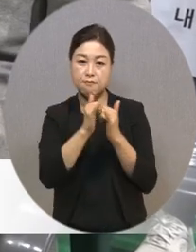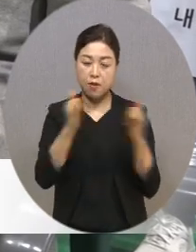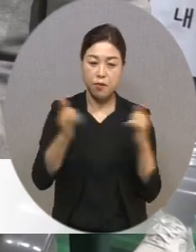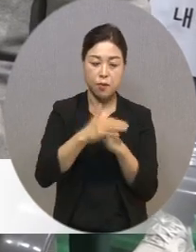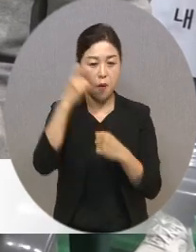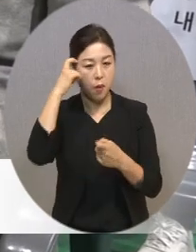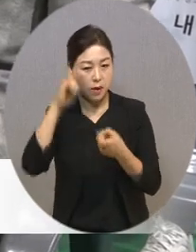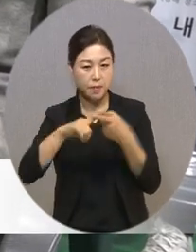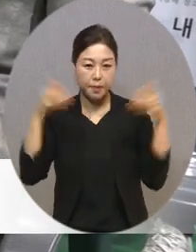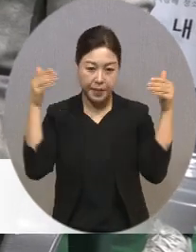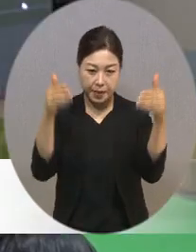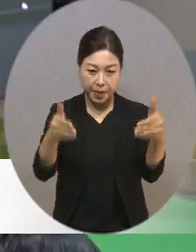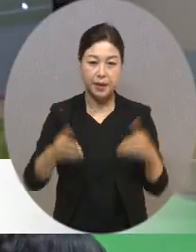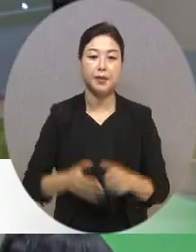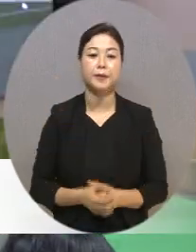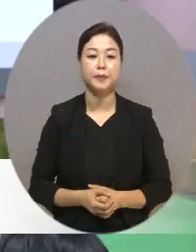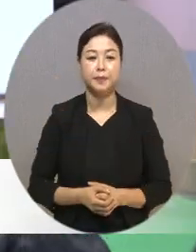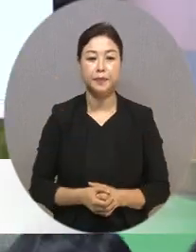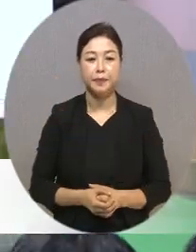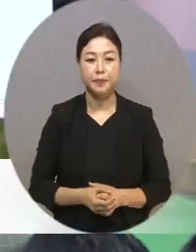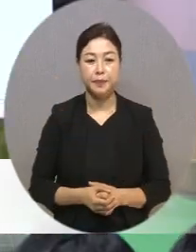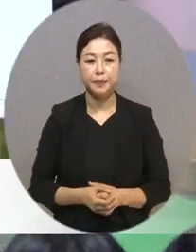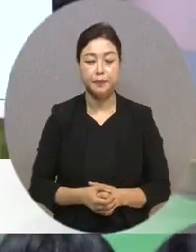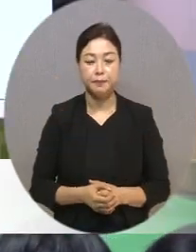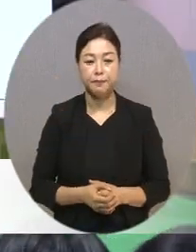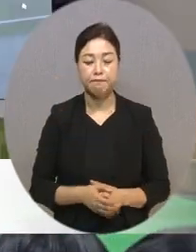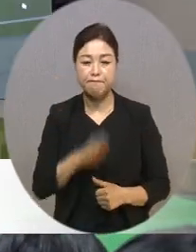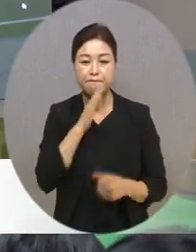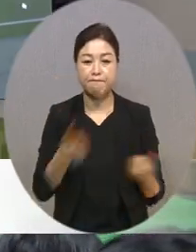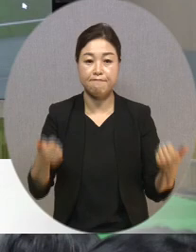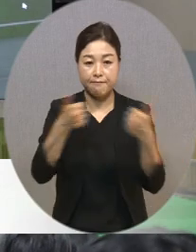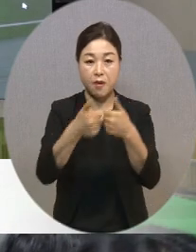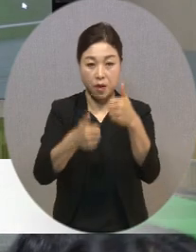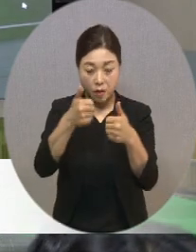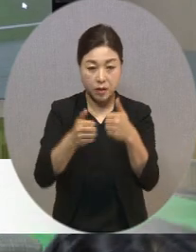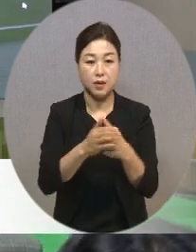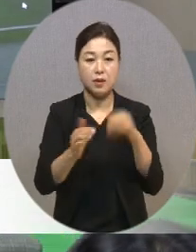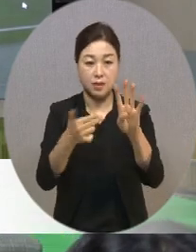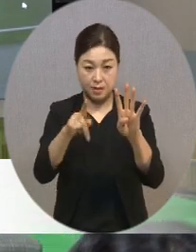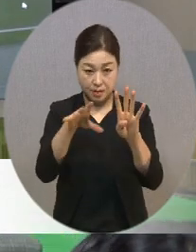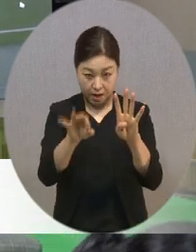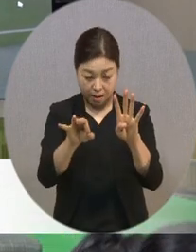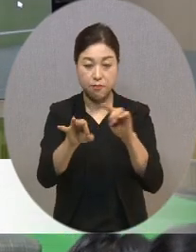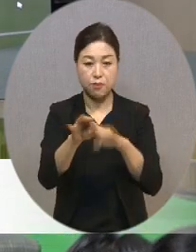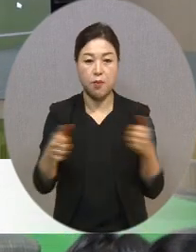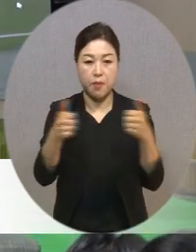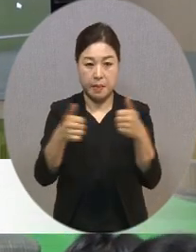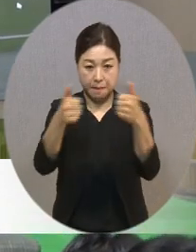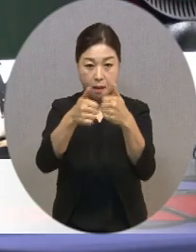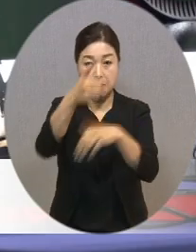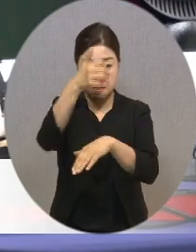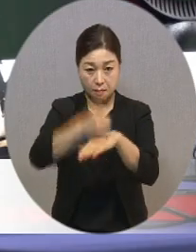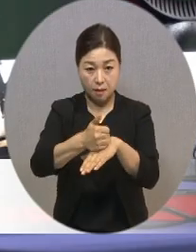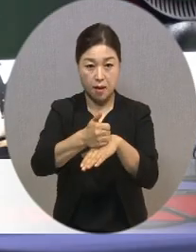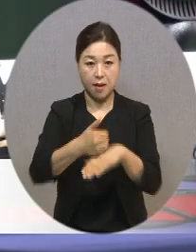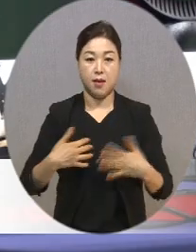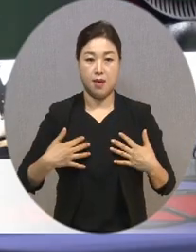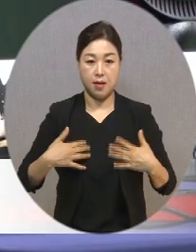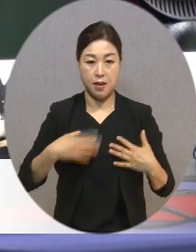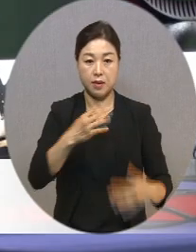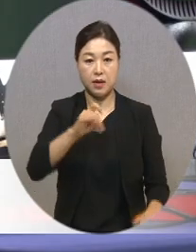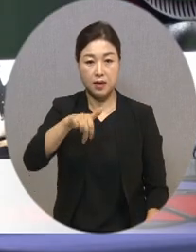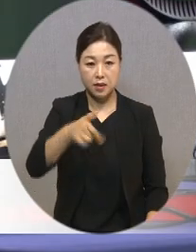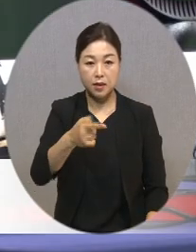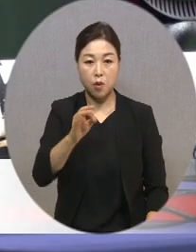이목을 집중시켰습니다. 이날 본선 경기는 4강부터 진행되었고 결선 결과 게임 리그